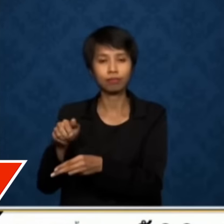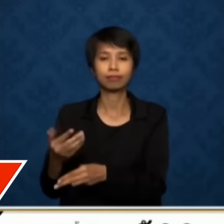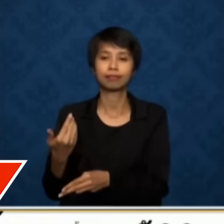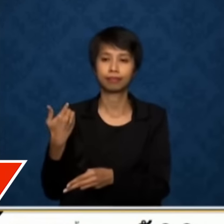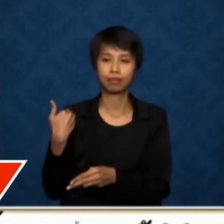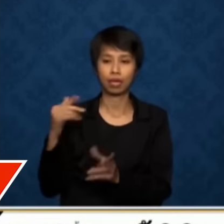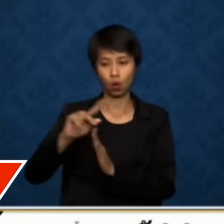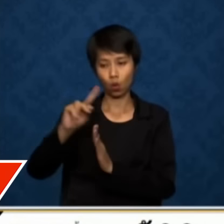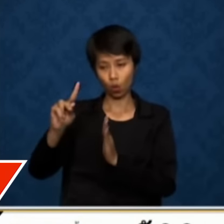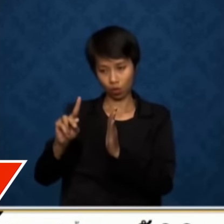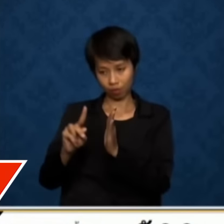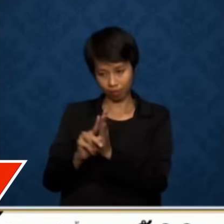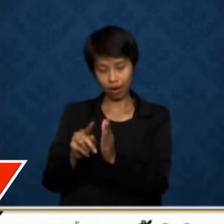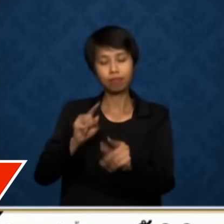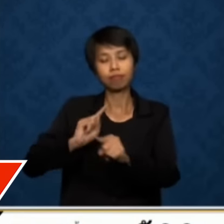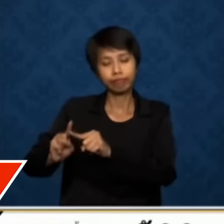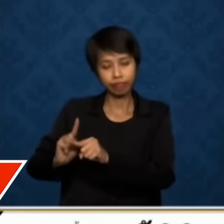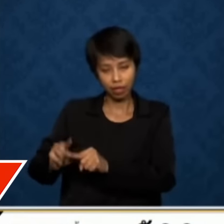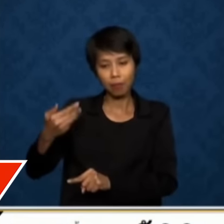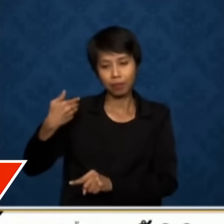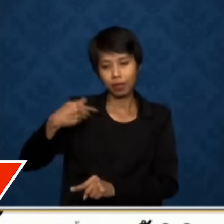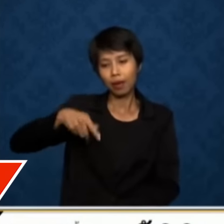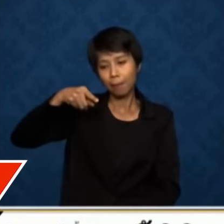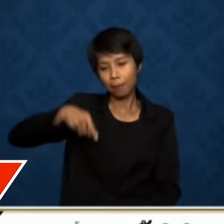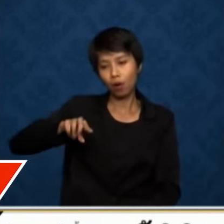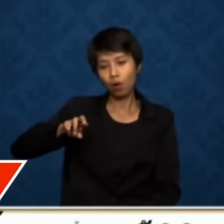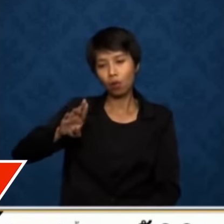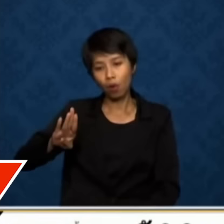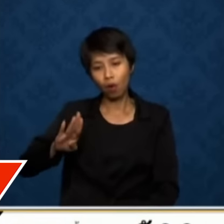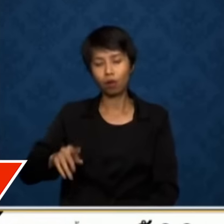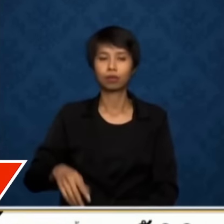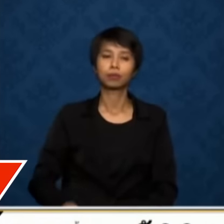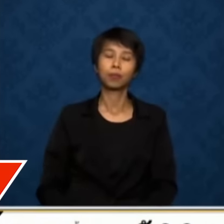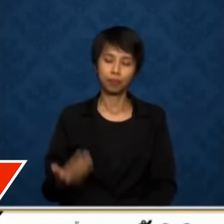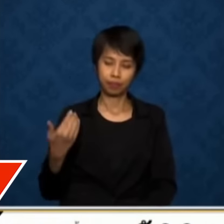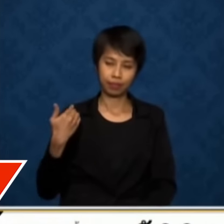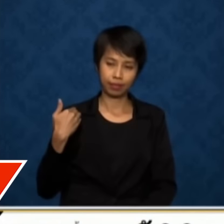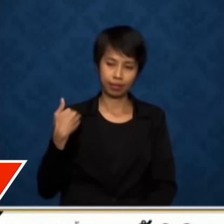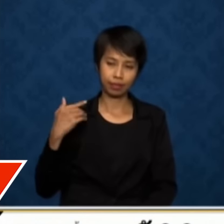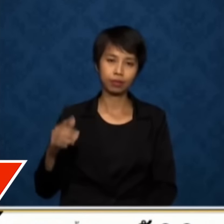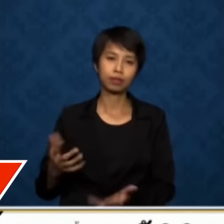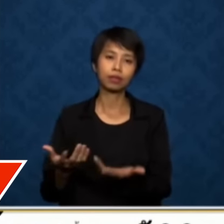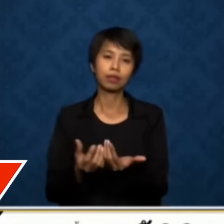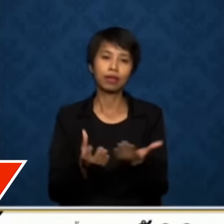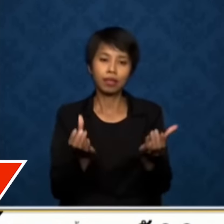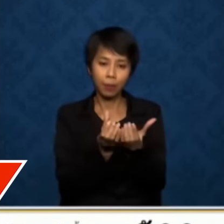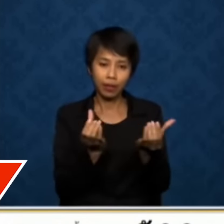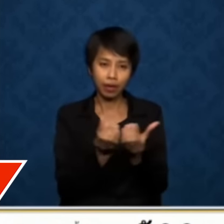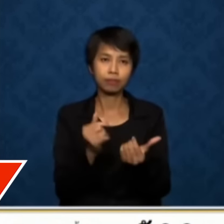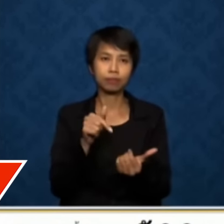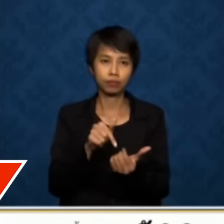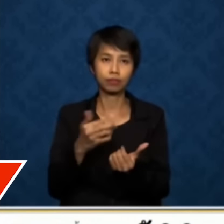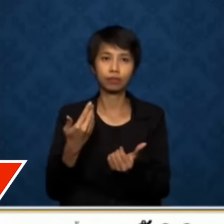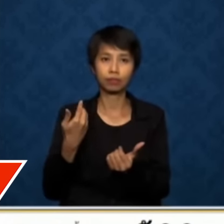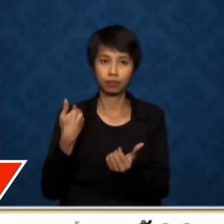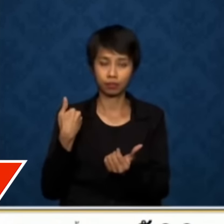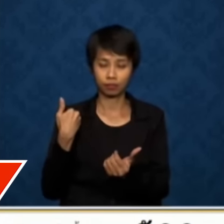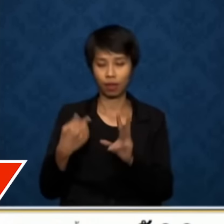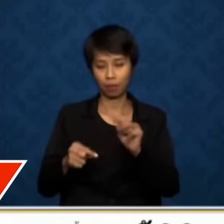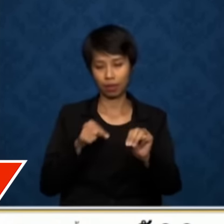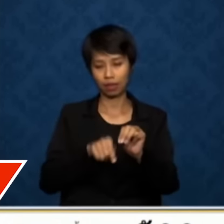ายในลำดับรองในลำดับชั้นพระราชบัญญัติก็คือปวิยามาตรา261ทวิประกอบกับรัฐธรรมนูญมาตราประกอบกับปวิยามาตร